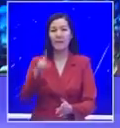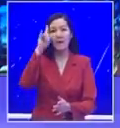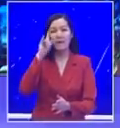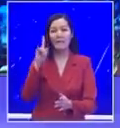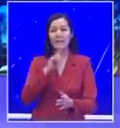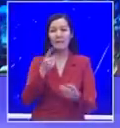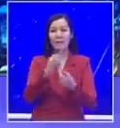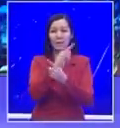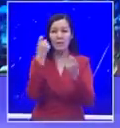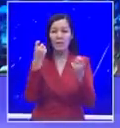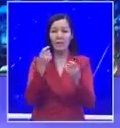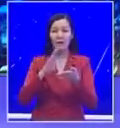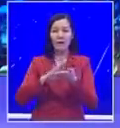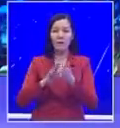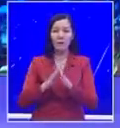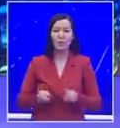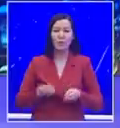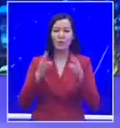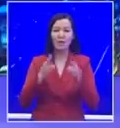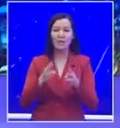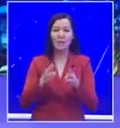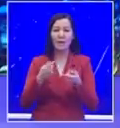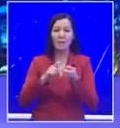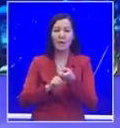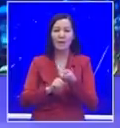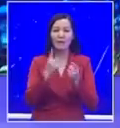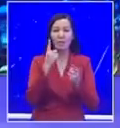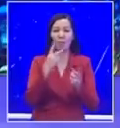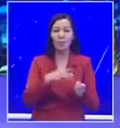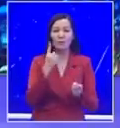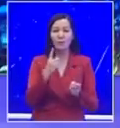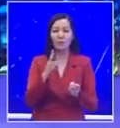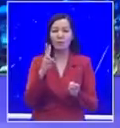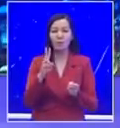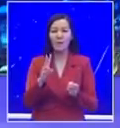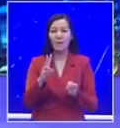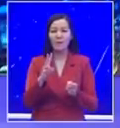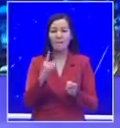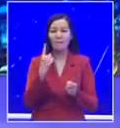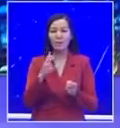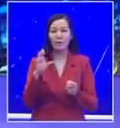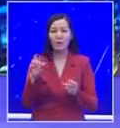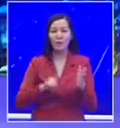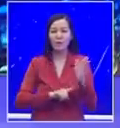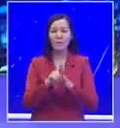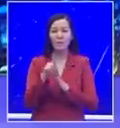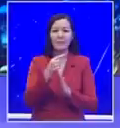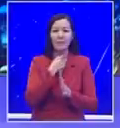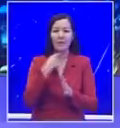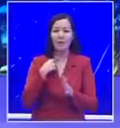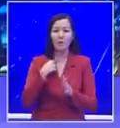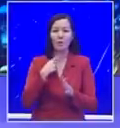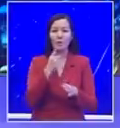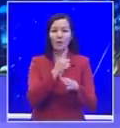Елімізде жарияланған төтенше жағдай аясында 31 наурыздан 1 сәуірге қараған түнде 24:00-ден бастап Талдықорғанда бір